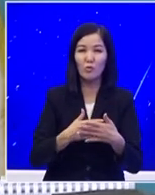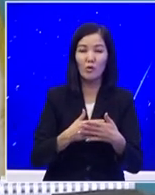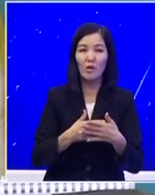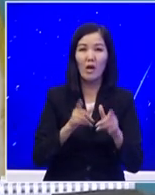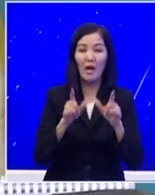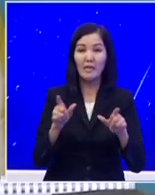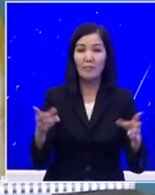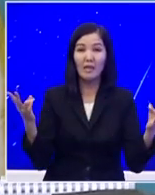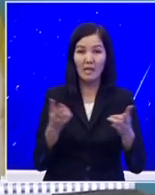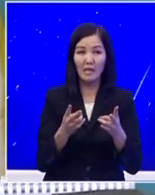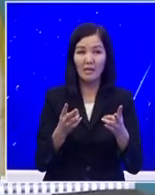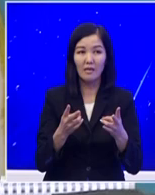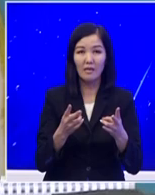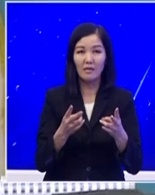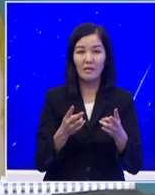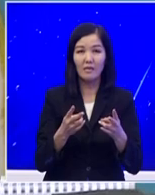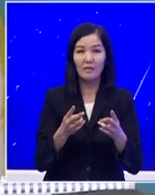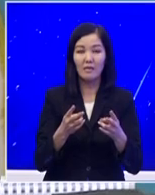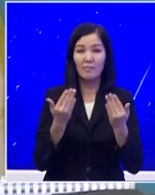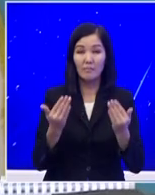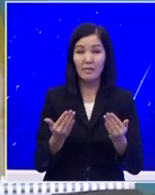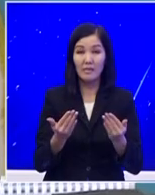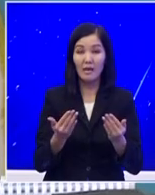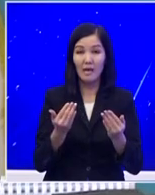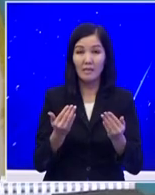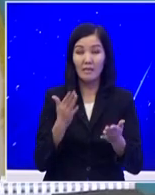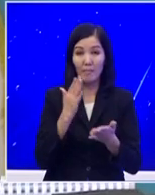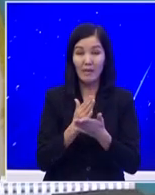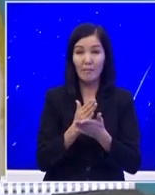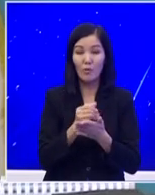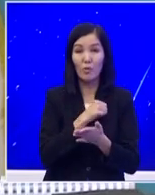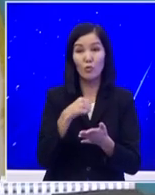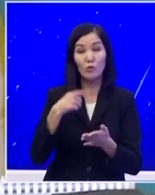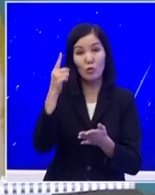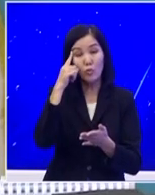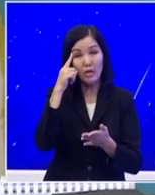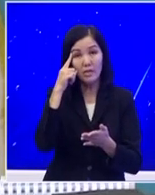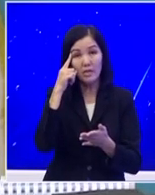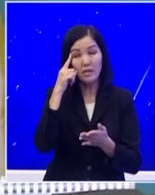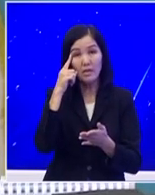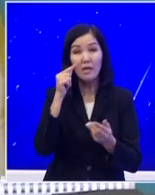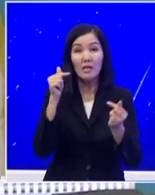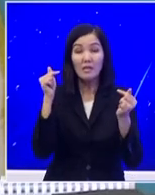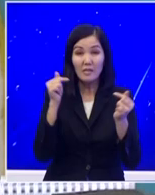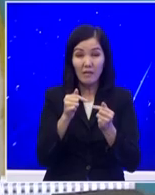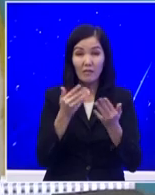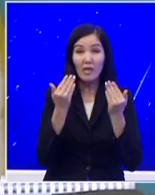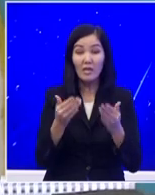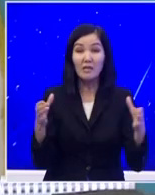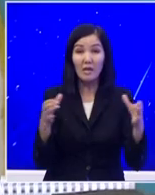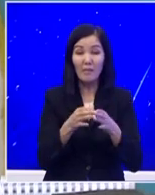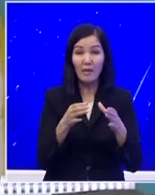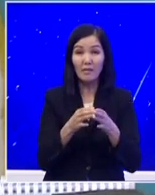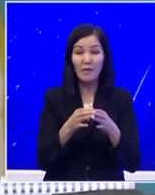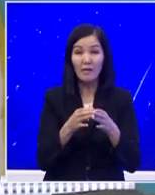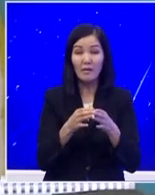керек. Бізде осындай азаматтар жеткілікті ме? Теперь задумайтесь. Соответствует ли присутствующая здесь команда